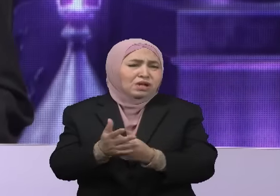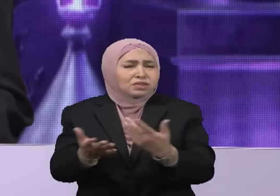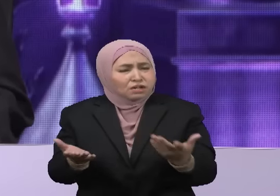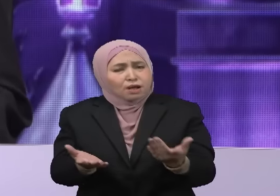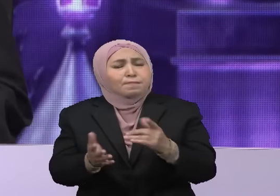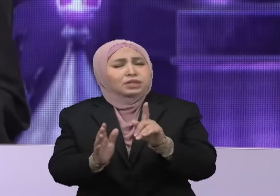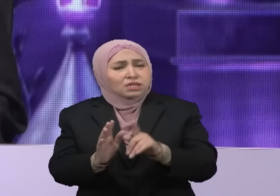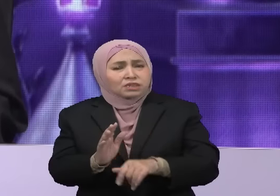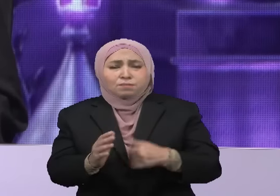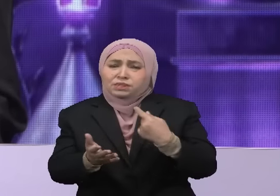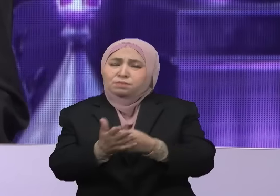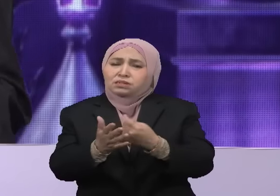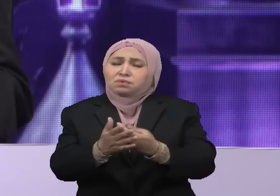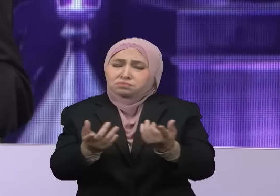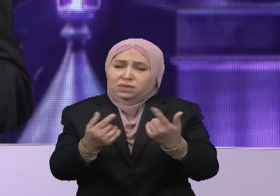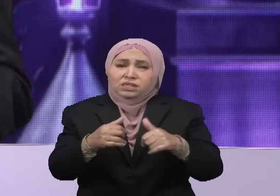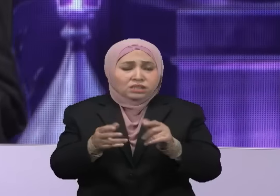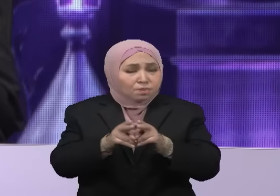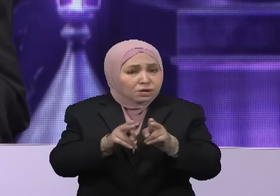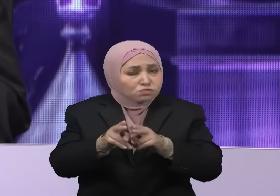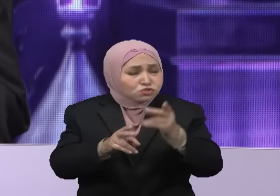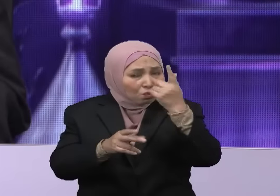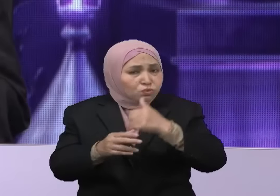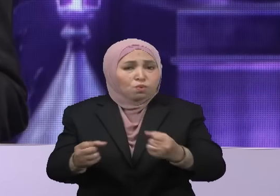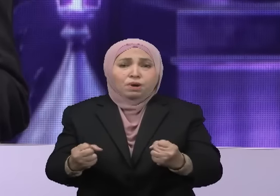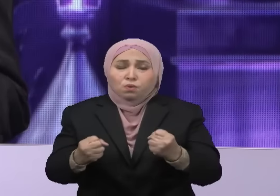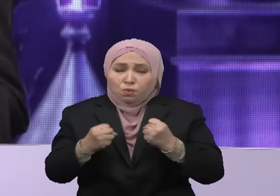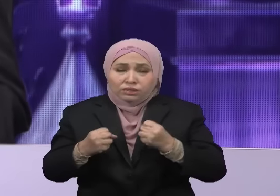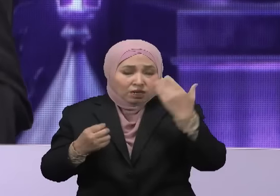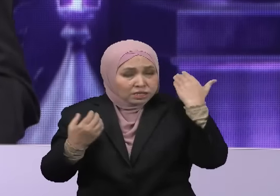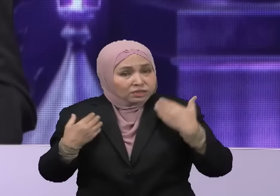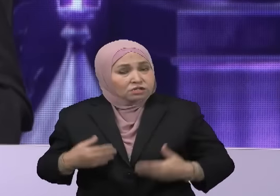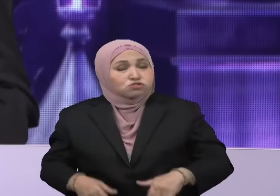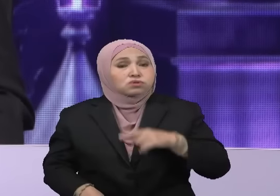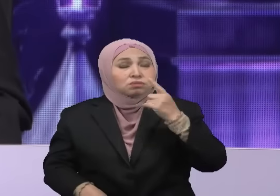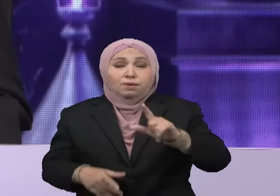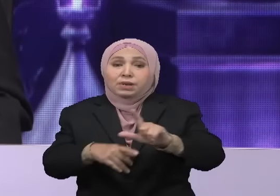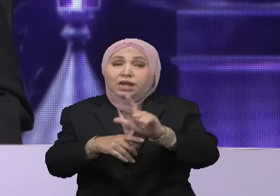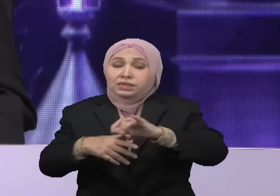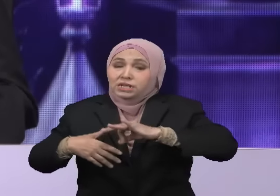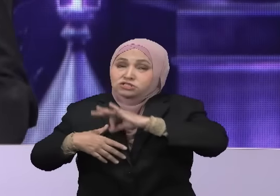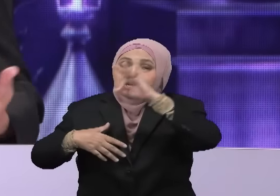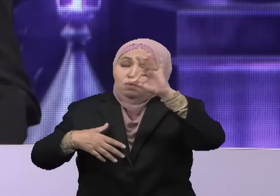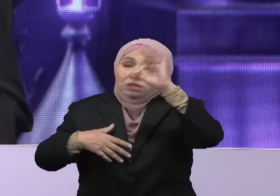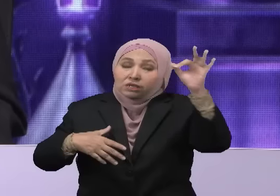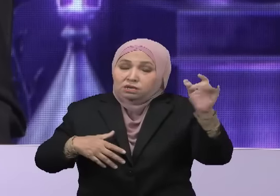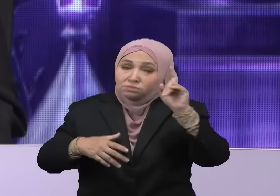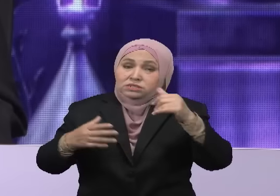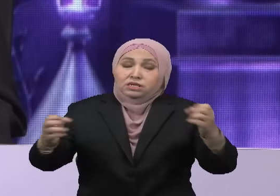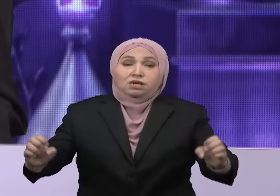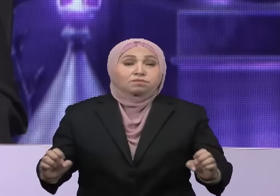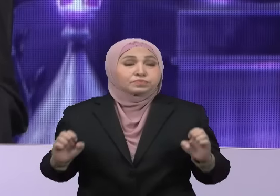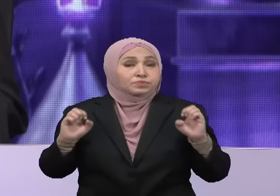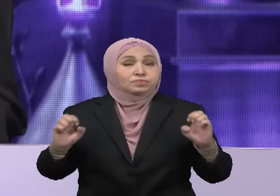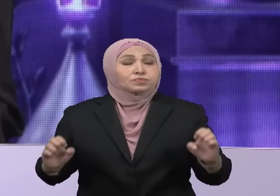tak, tapi memang kita berusaha untuk menguatkan diri kita, bagaimana Ustaz Fah sebut, melatih jiwa kita, mesti ada exercise.